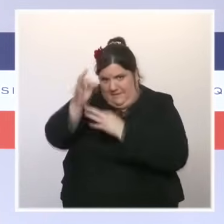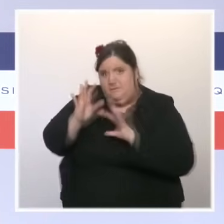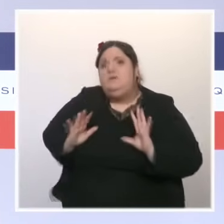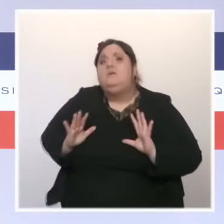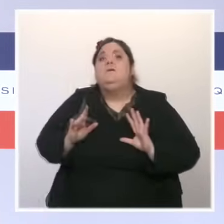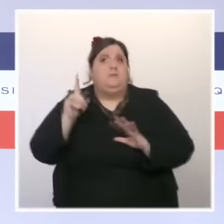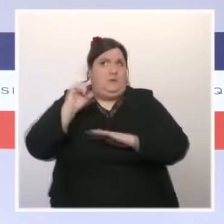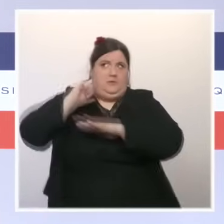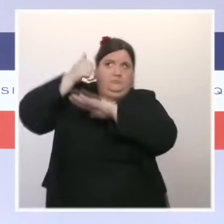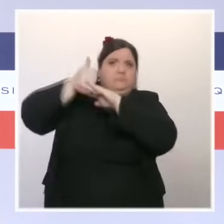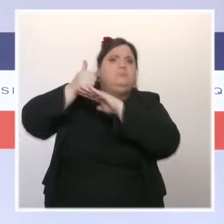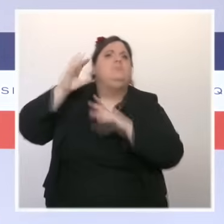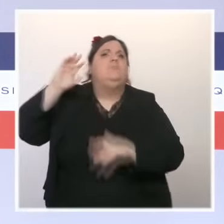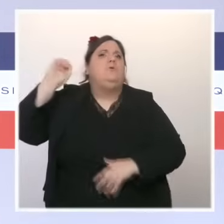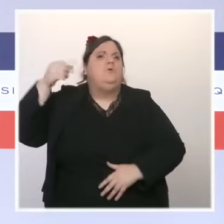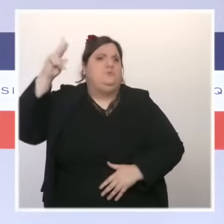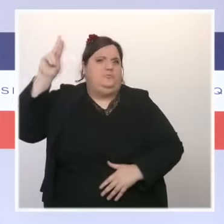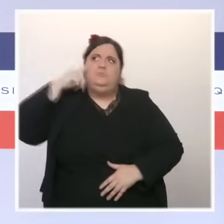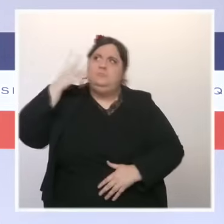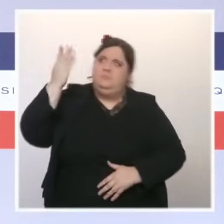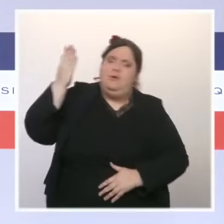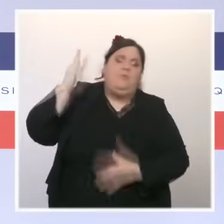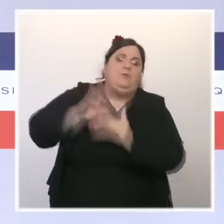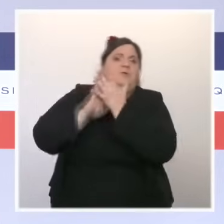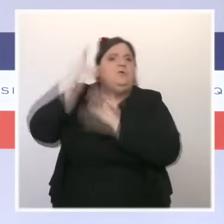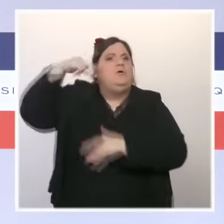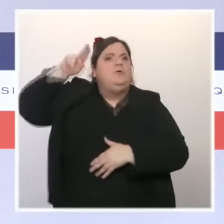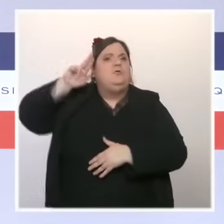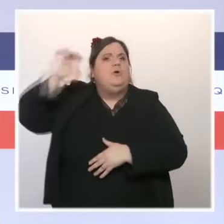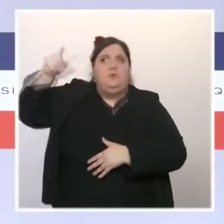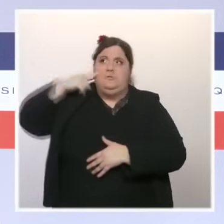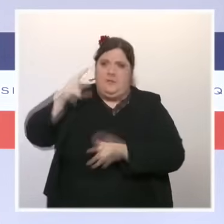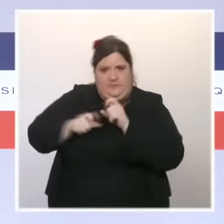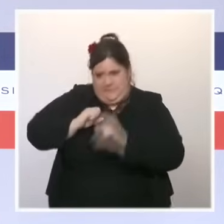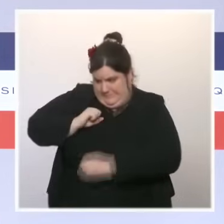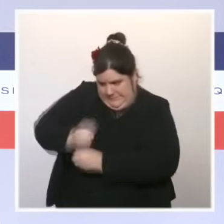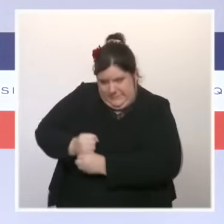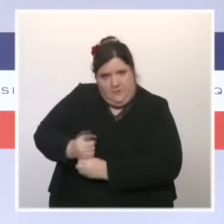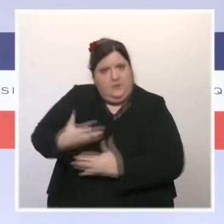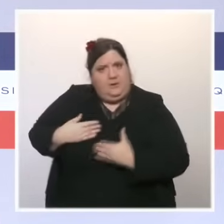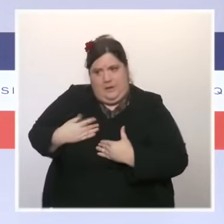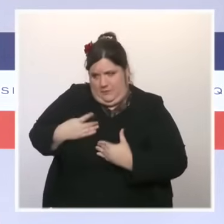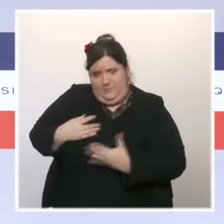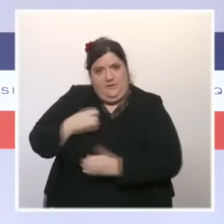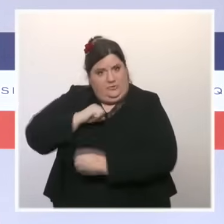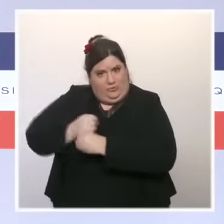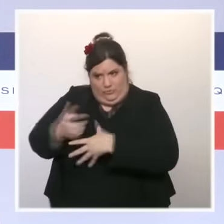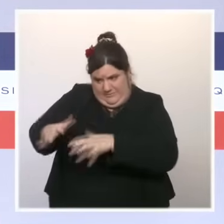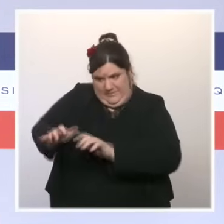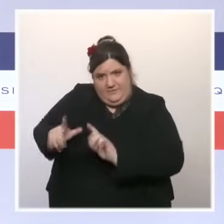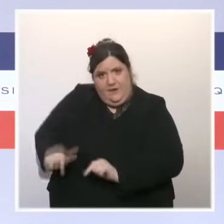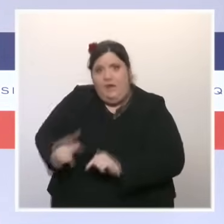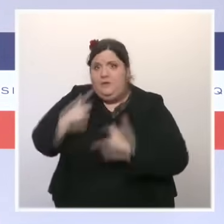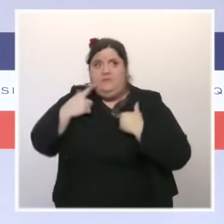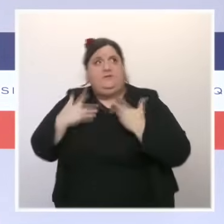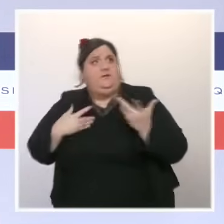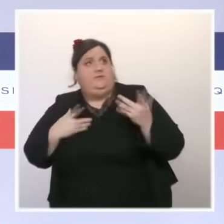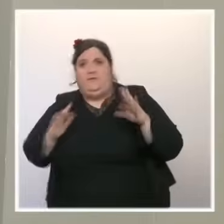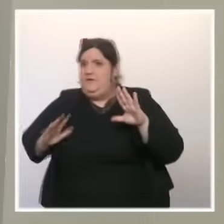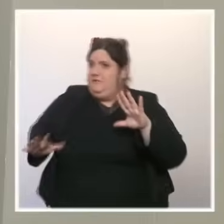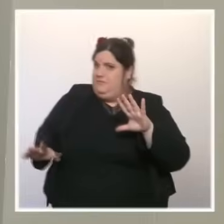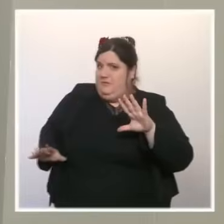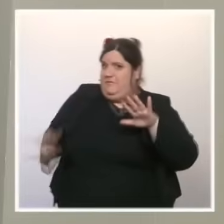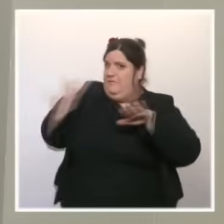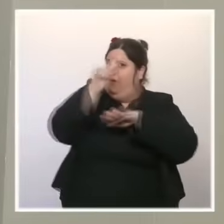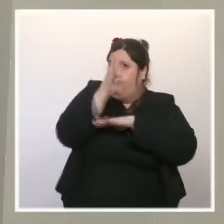Il y a une condamnation absolue, et d'ailleurs, il y a aussi une sanction, puisqu'il y une interdiction administrative sur le territoire français. Madame,